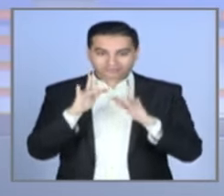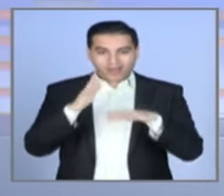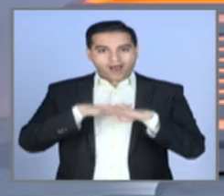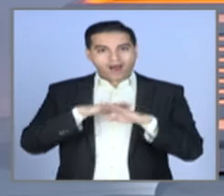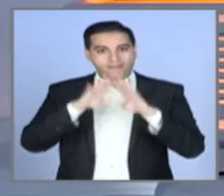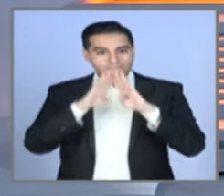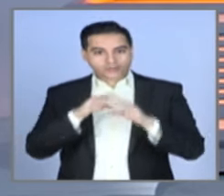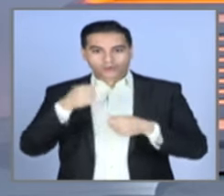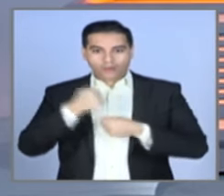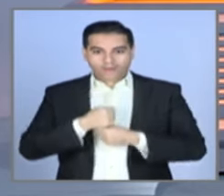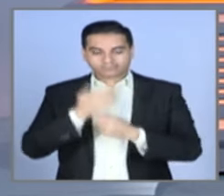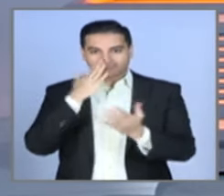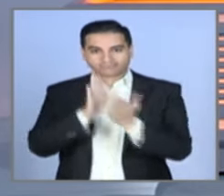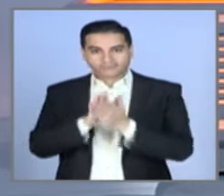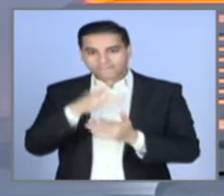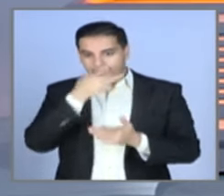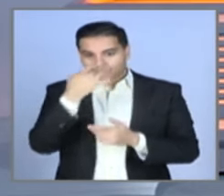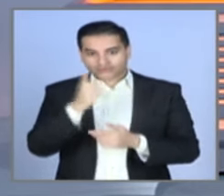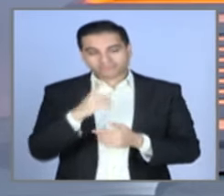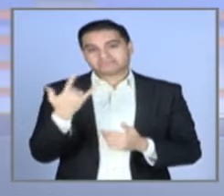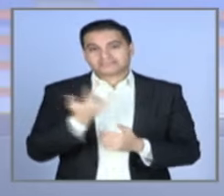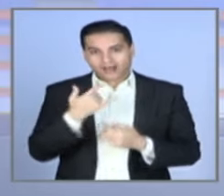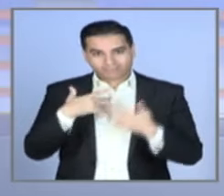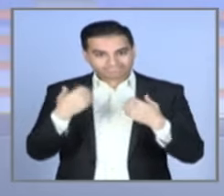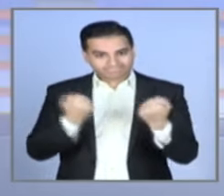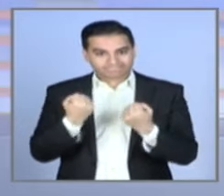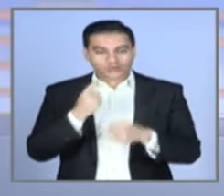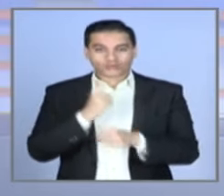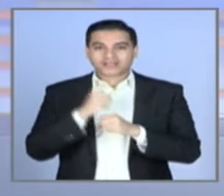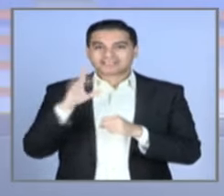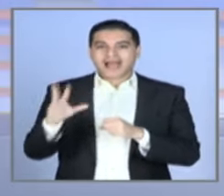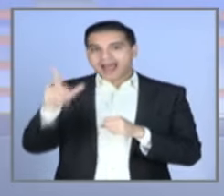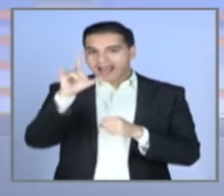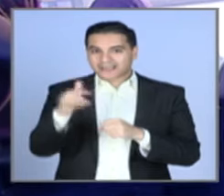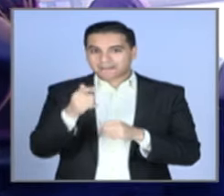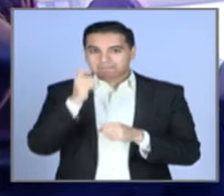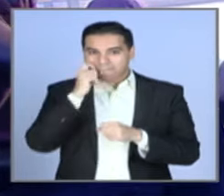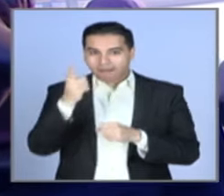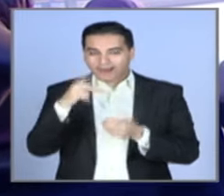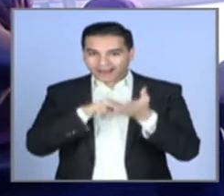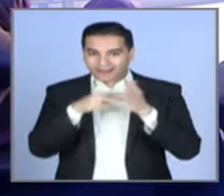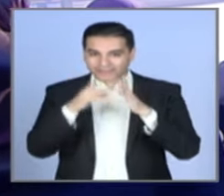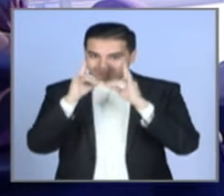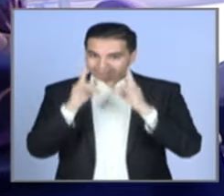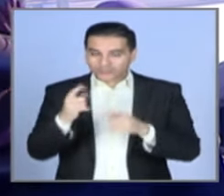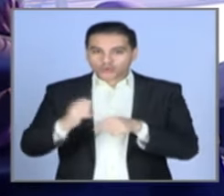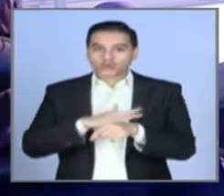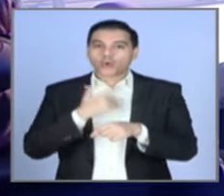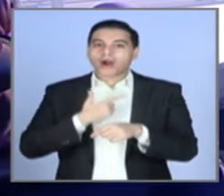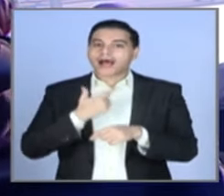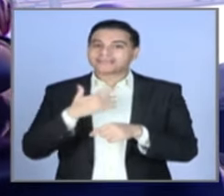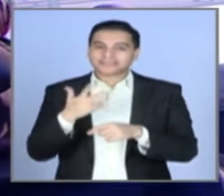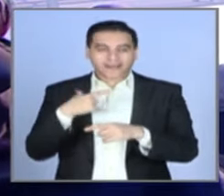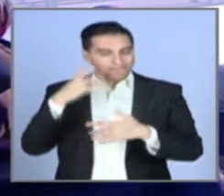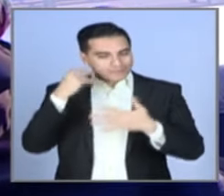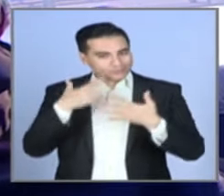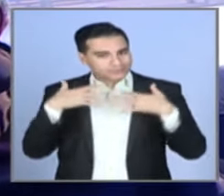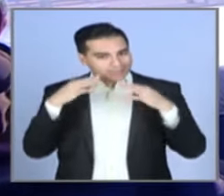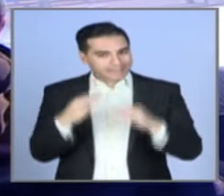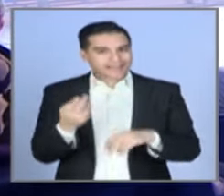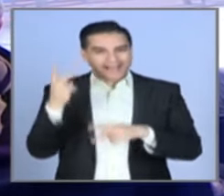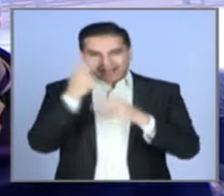المسرح، وقفه المسرح مش سهله طبعا. استاذ هاني، اخبارك ايه؟ الحمد لله تمام. شعورك ايه؟ مبسوط جدا،